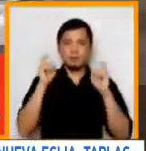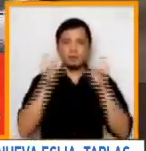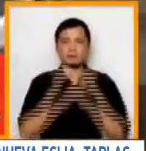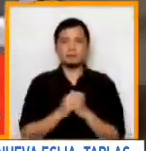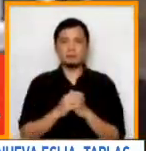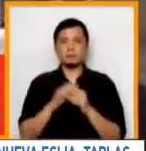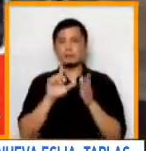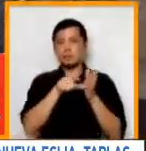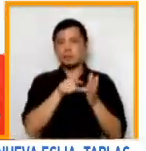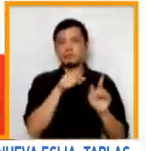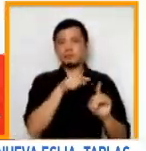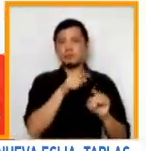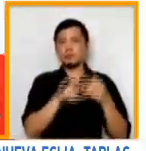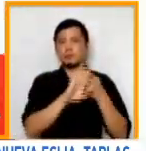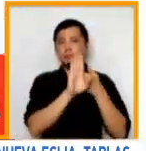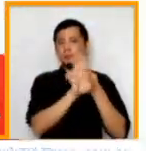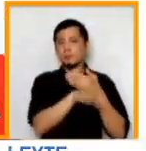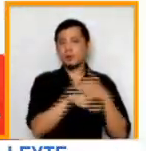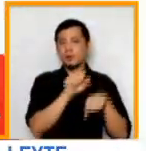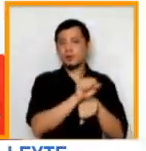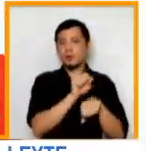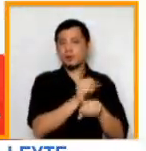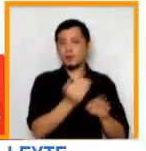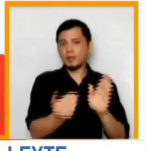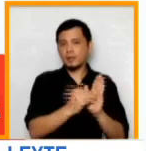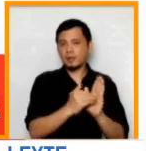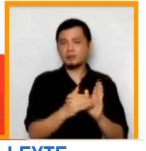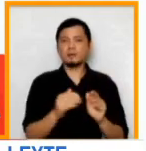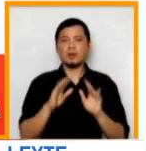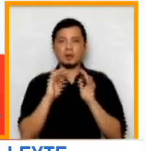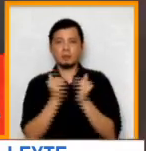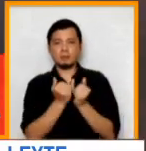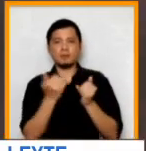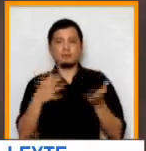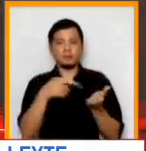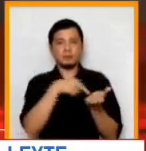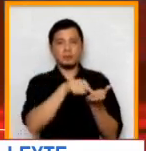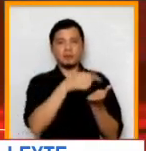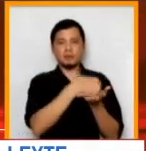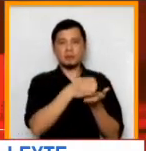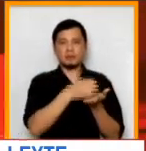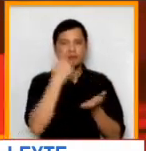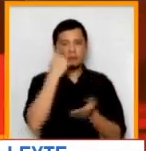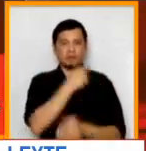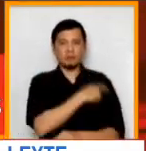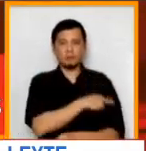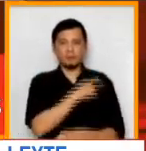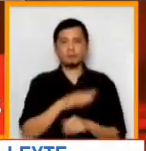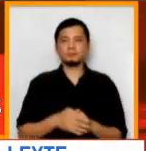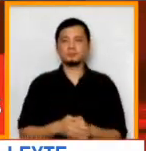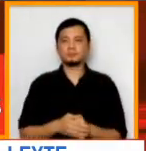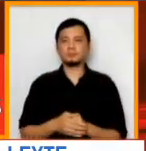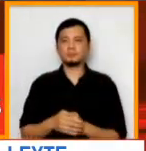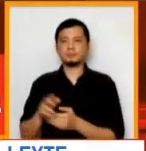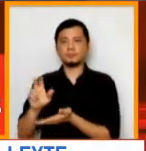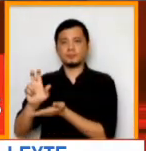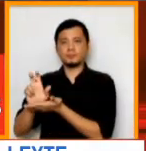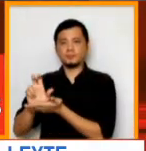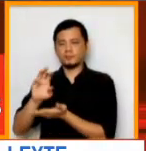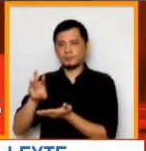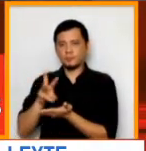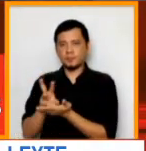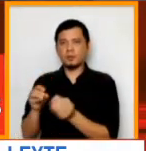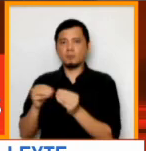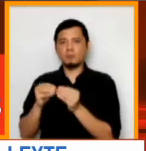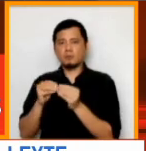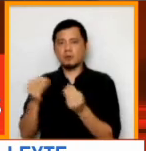biktima. Sinagot daw ng kanilang kumpanya ang pagpapagamot sa kanya. Sa Naga City, pahirapan ang pagpapatupad ng health protocol